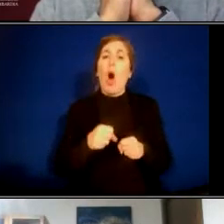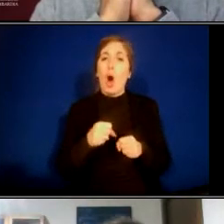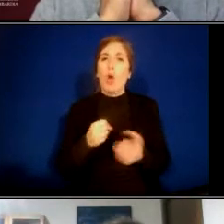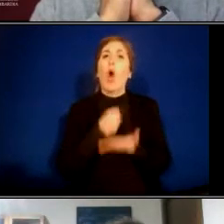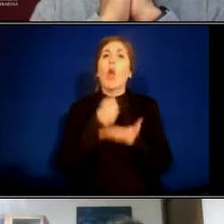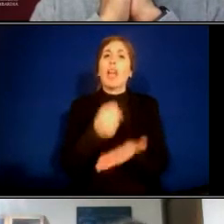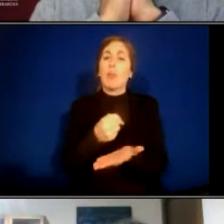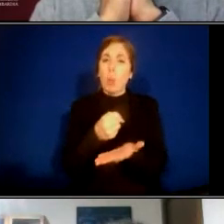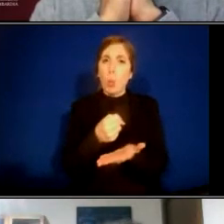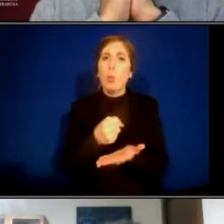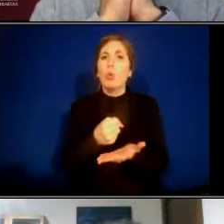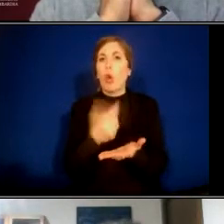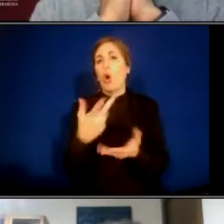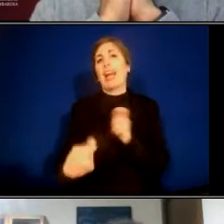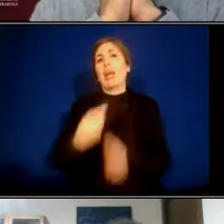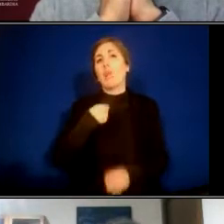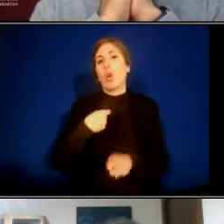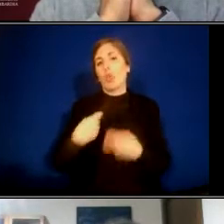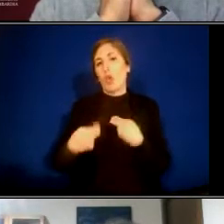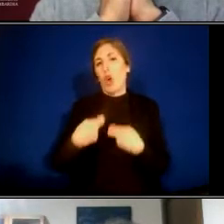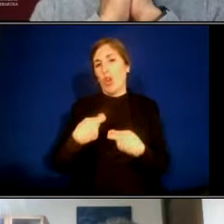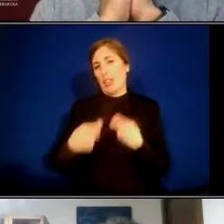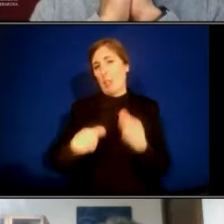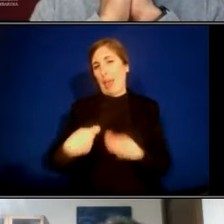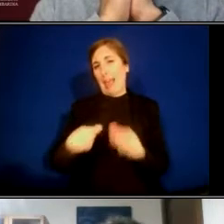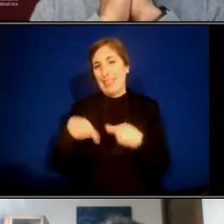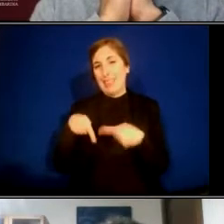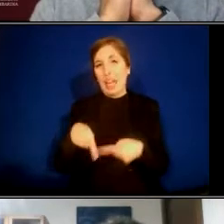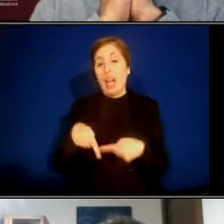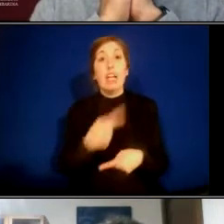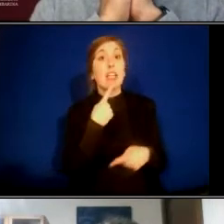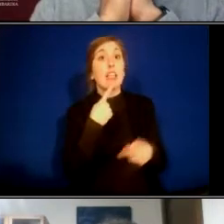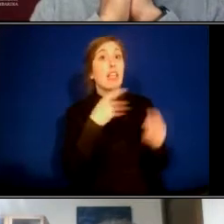famiglie che hanno aperto la loro casa, al momento, ad esempio,